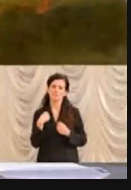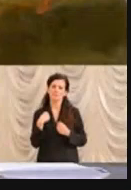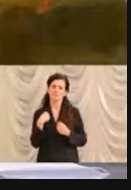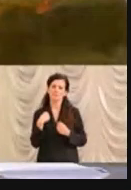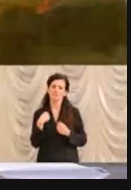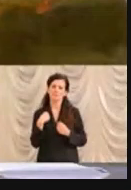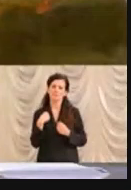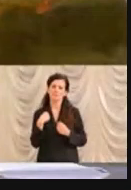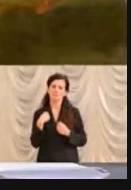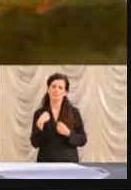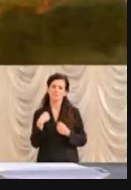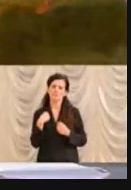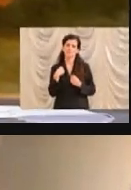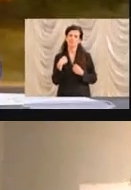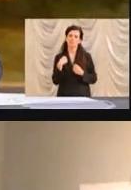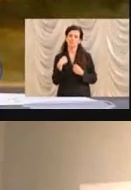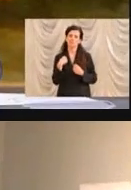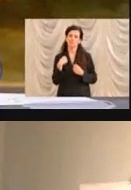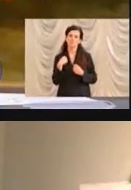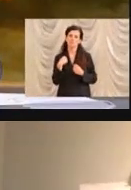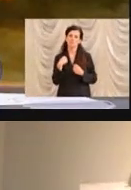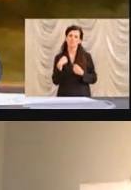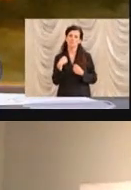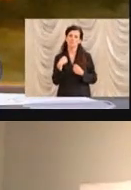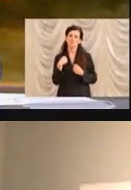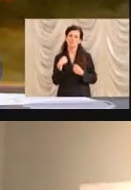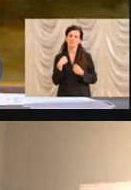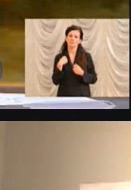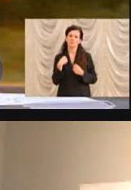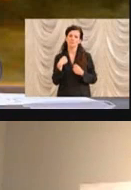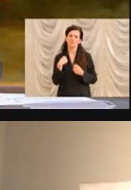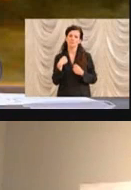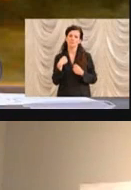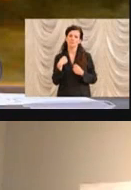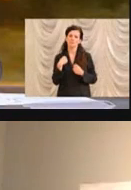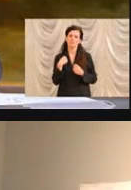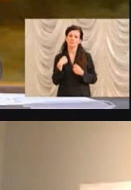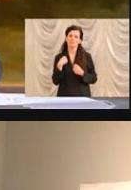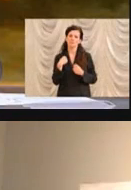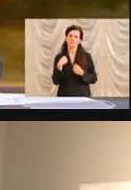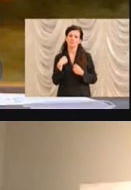si creava si realizzava da solo delle soluzioni